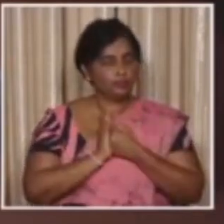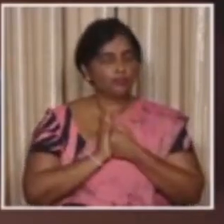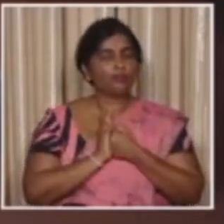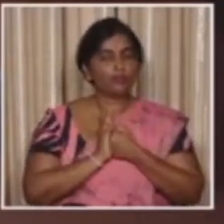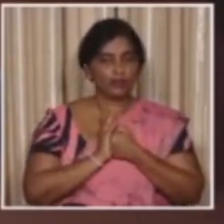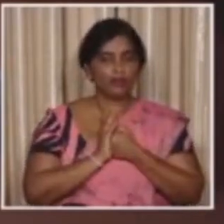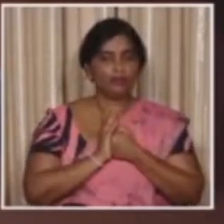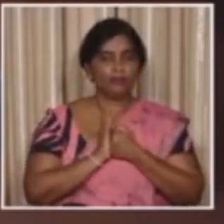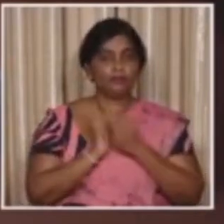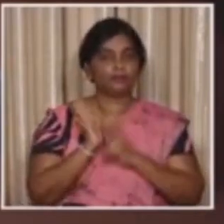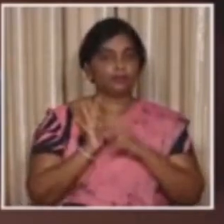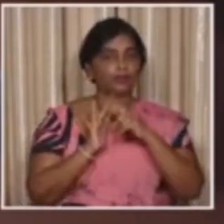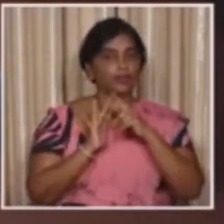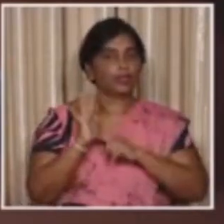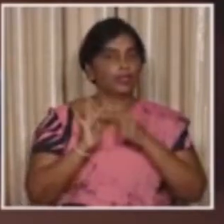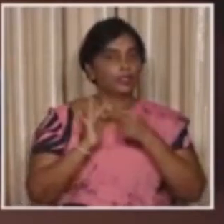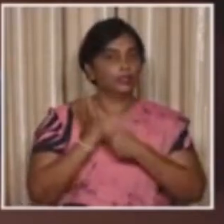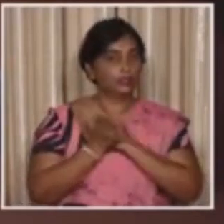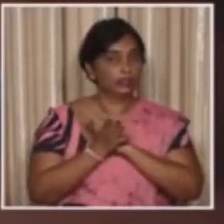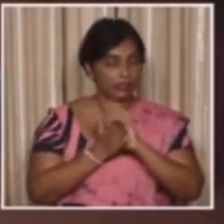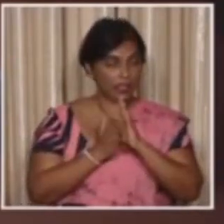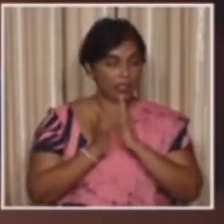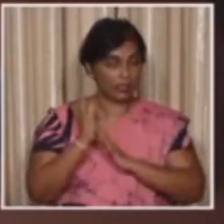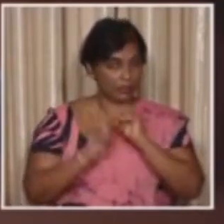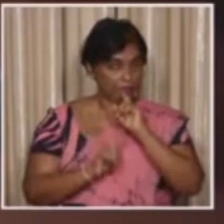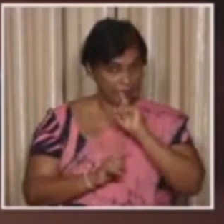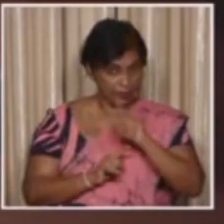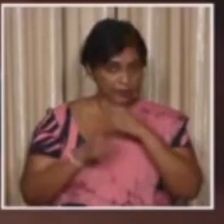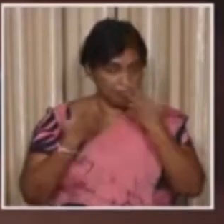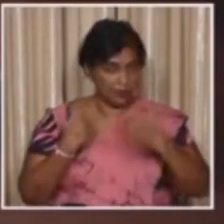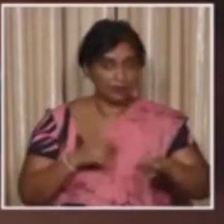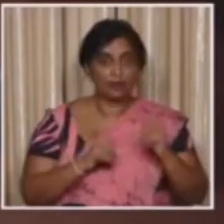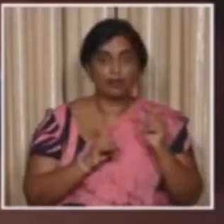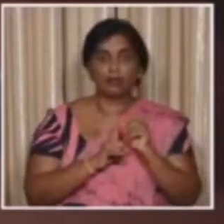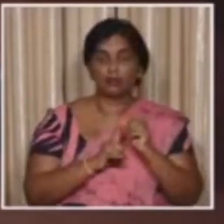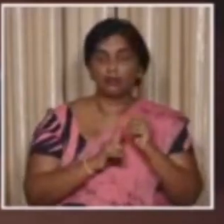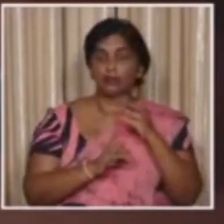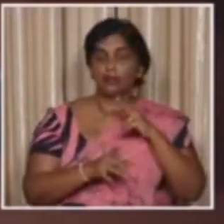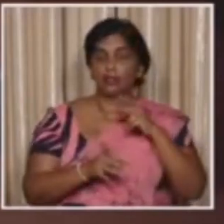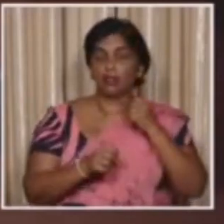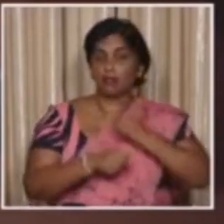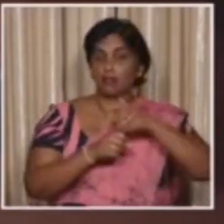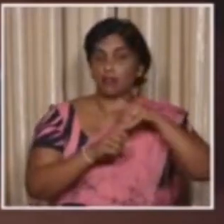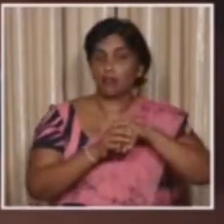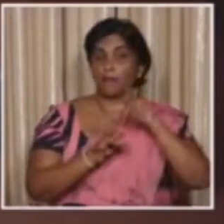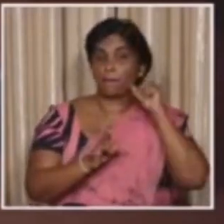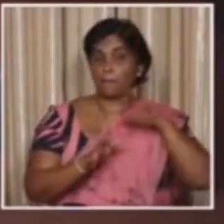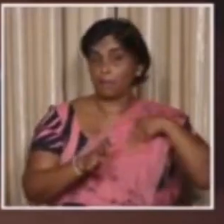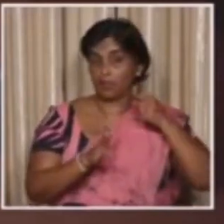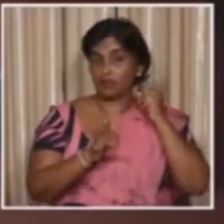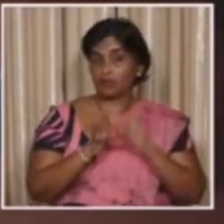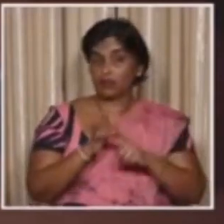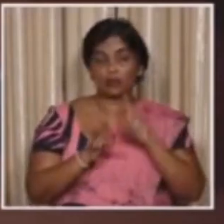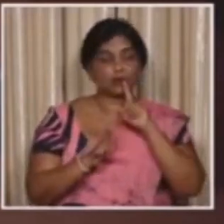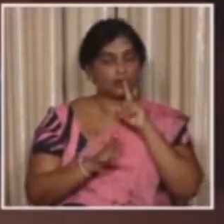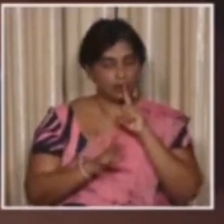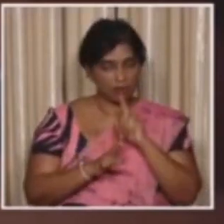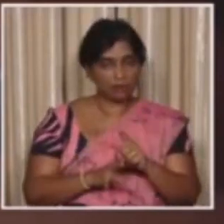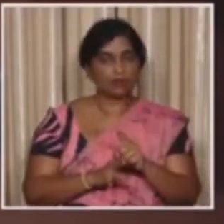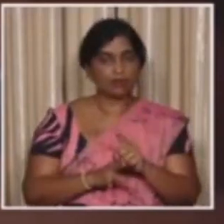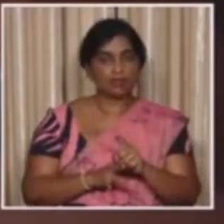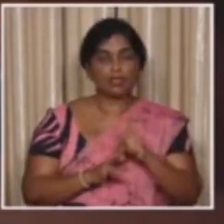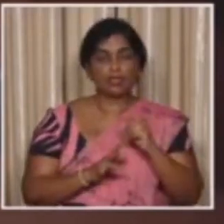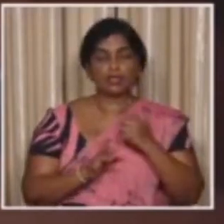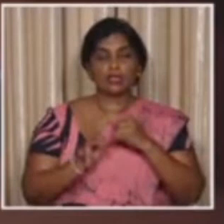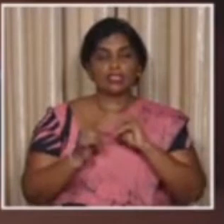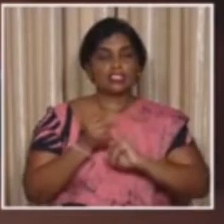අපේ සහෝදර විජිත හේරත් මන්ත්‍රීතුමා කිව්වට පස්සේ ප්‍රසන්න රතනුගේ ආණ්ඩු පක්ෂ ප්‍රධාන සංවිධායකවරයා කියනවා සම්මි